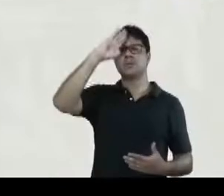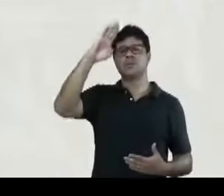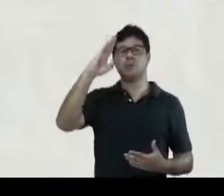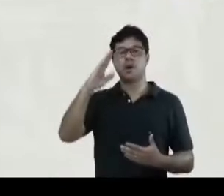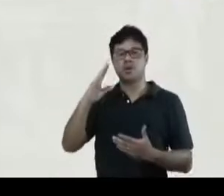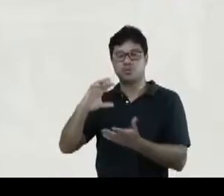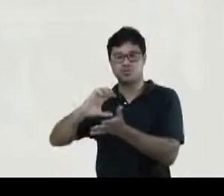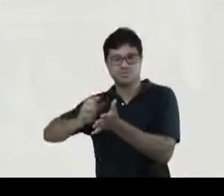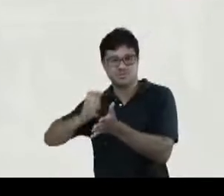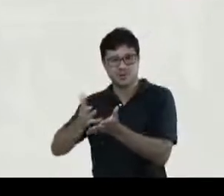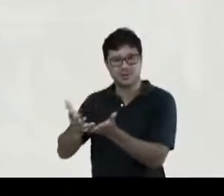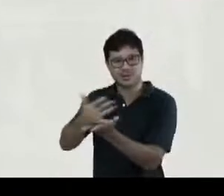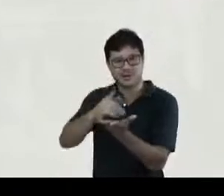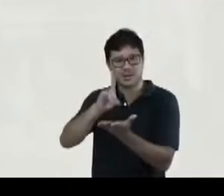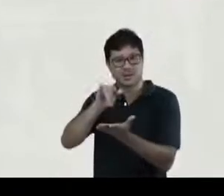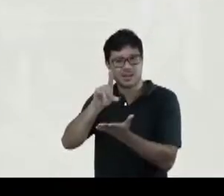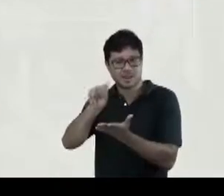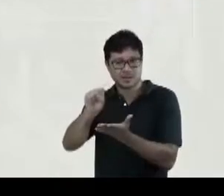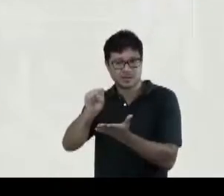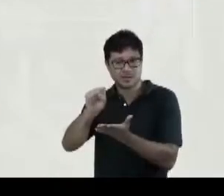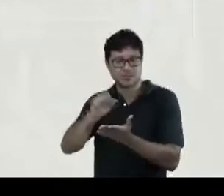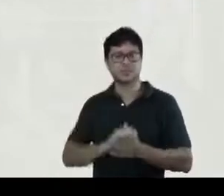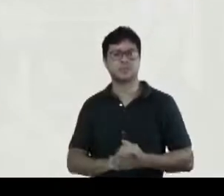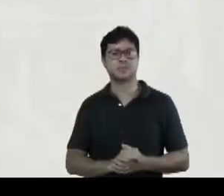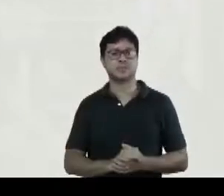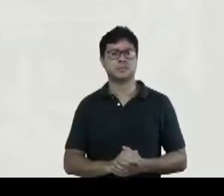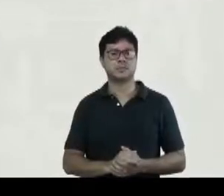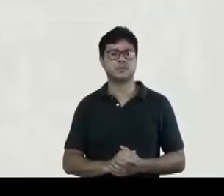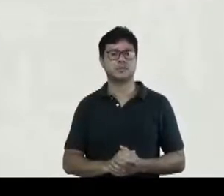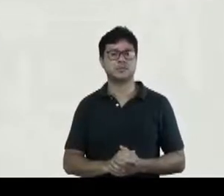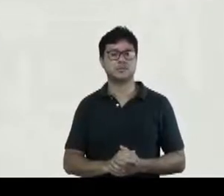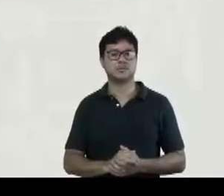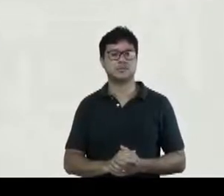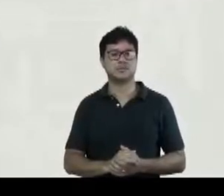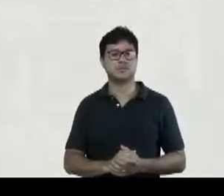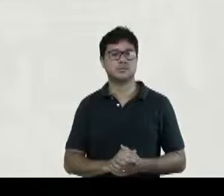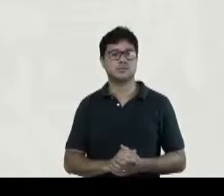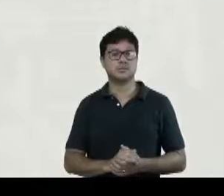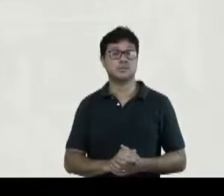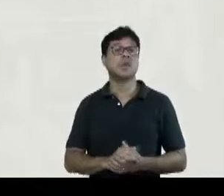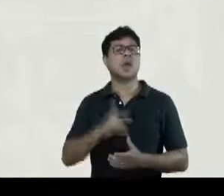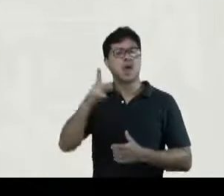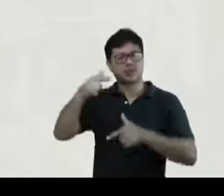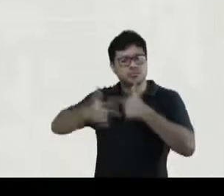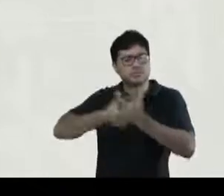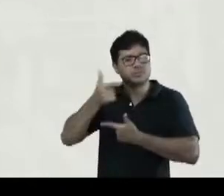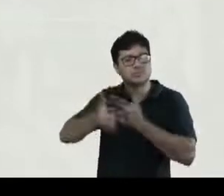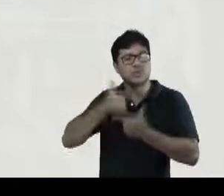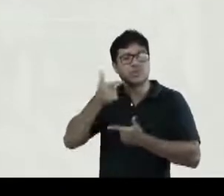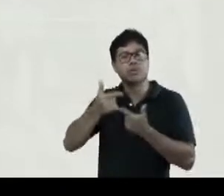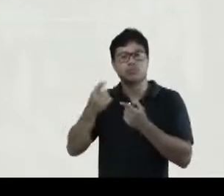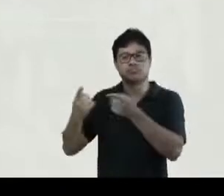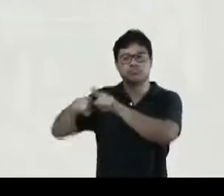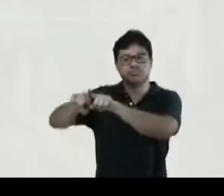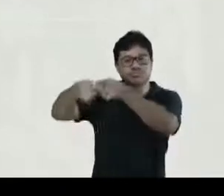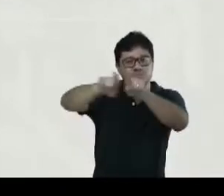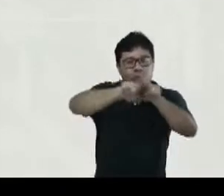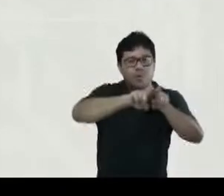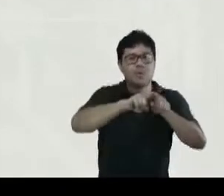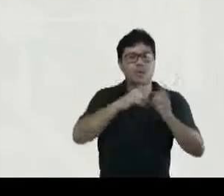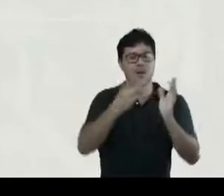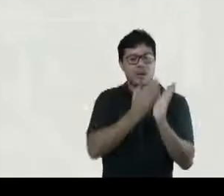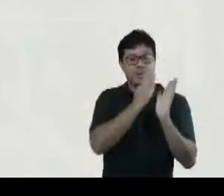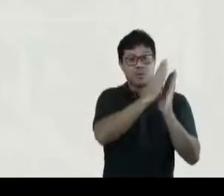zu nennen, eine Konsortialaktivität großer Forschungsbibliotheken. Und Sie sehen die